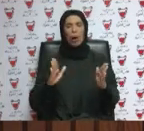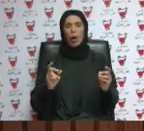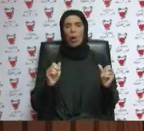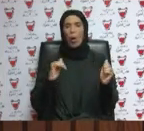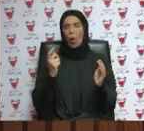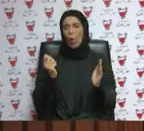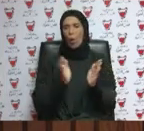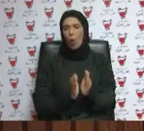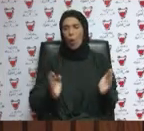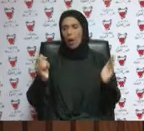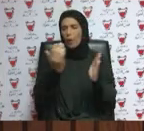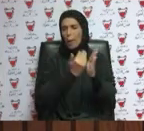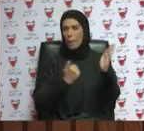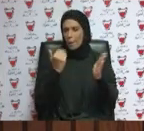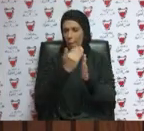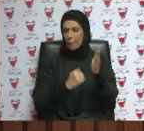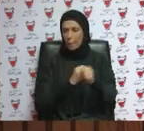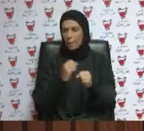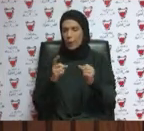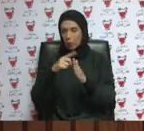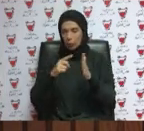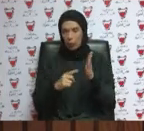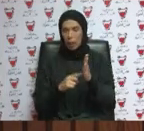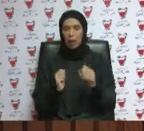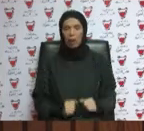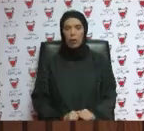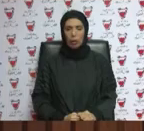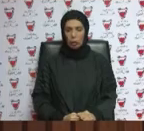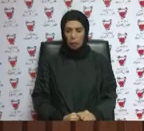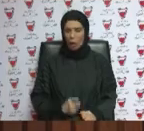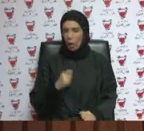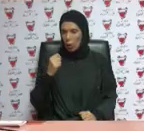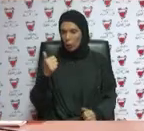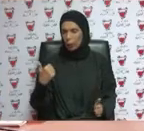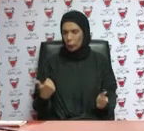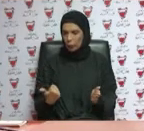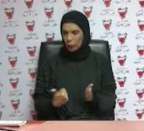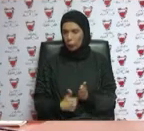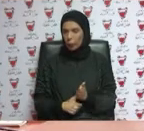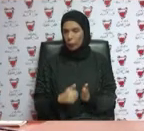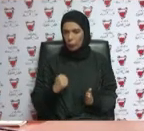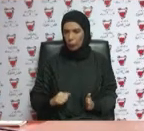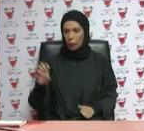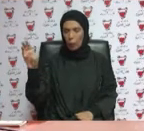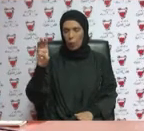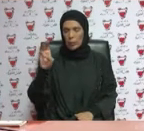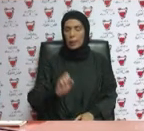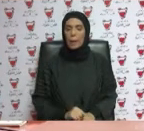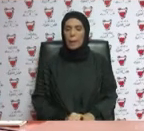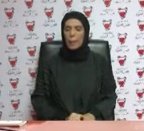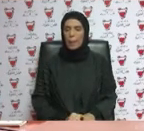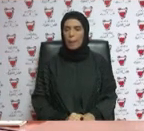اللي موجودة، سواء عن طريق مشروع القانون الماثل أمامنا، دفع رواتب الموظفين البحرينيين في القطاع الخاص،